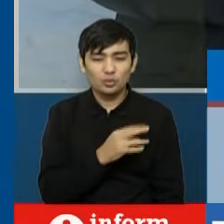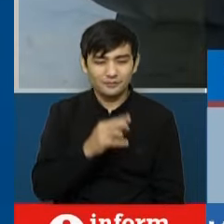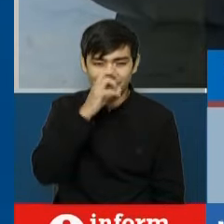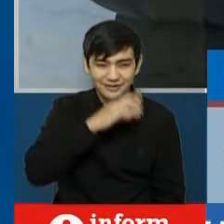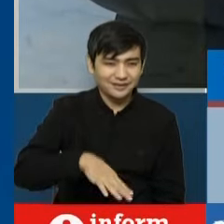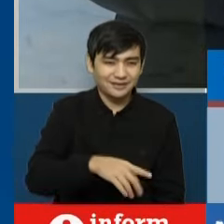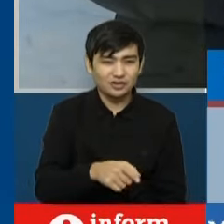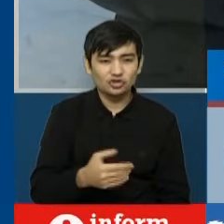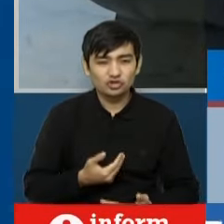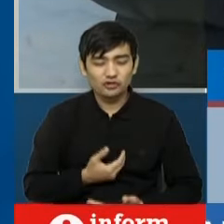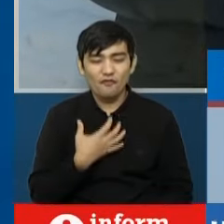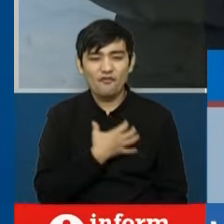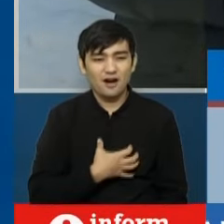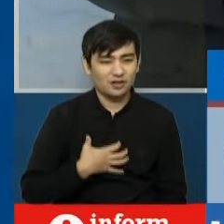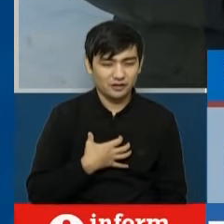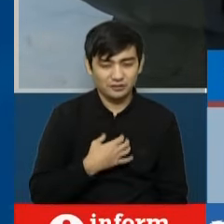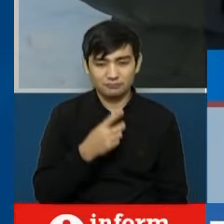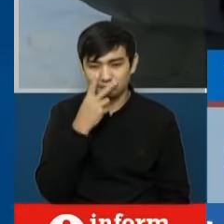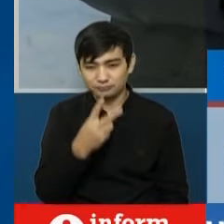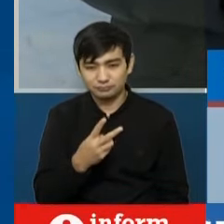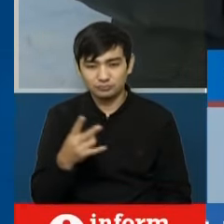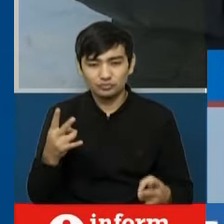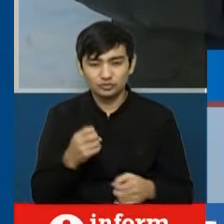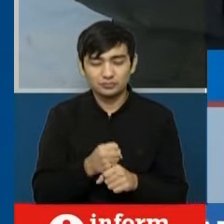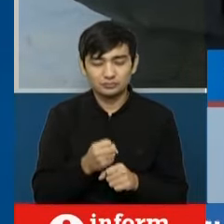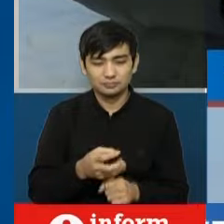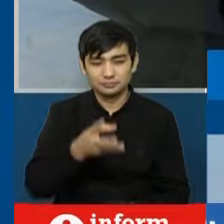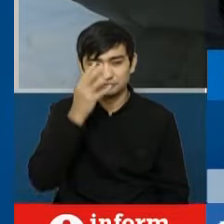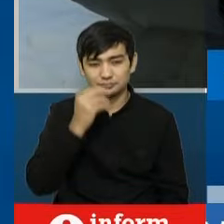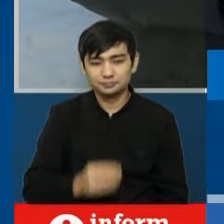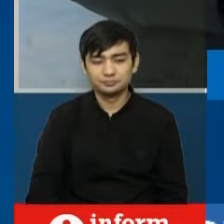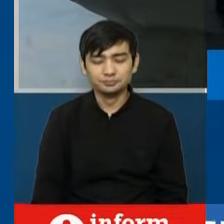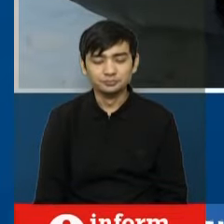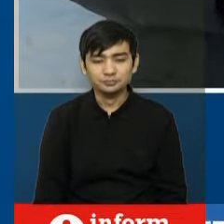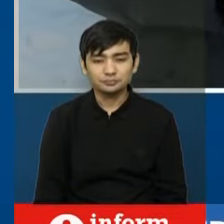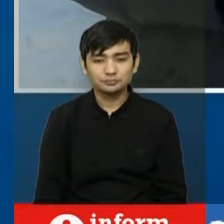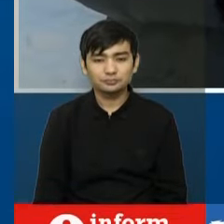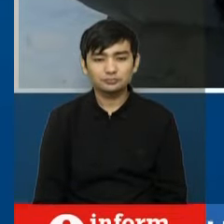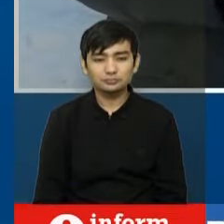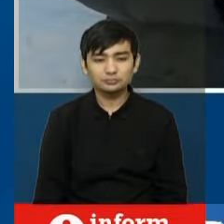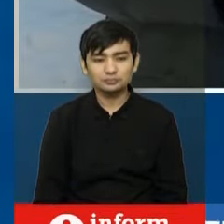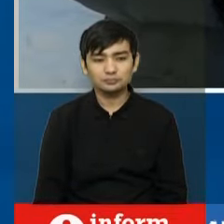стране этот жизненно важный момент упущен. Эльмира Ержанова, Азамат Кубегенов, Информбюро, Актобе.